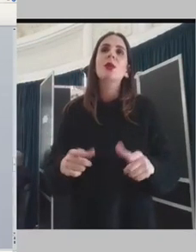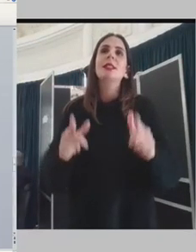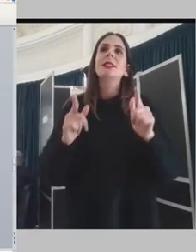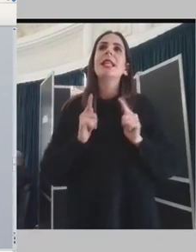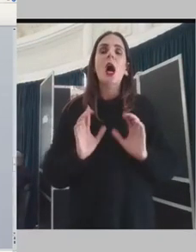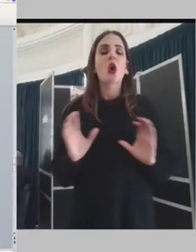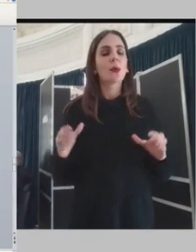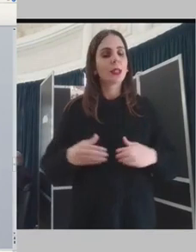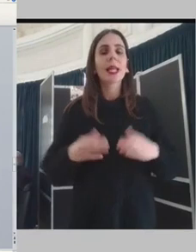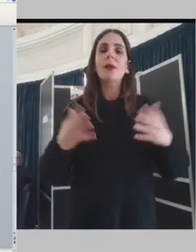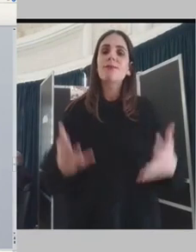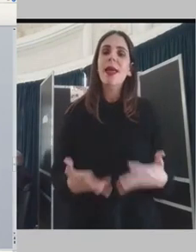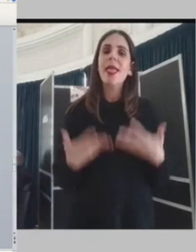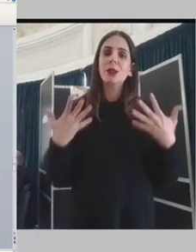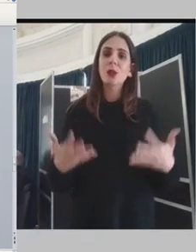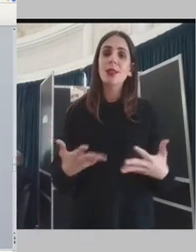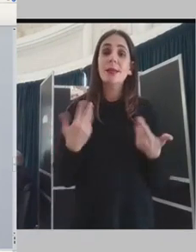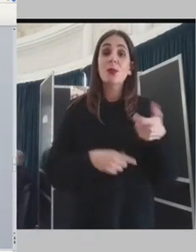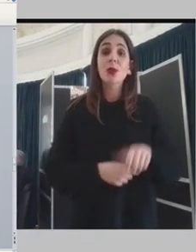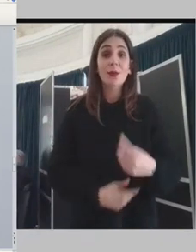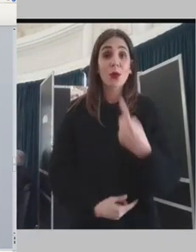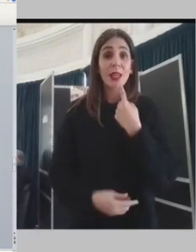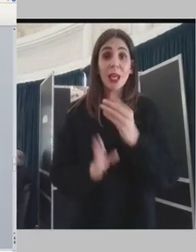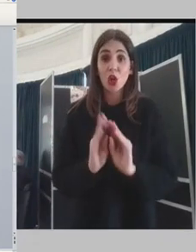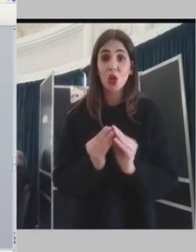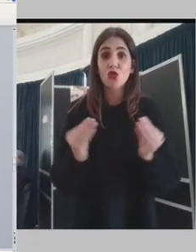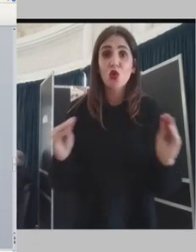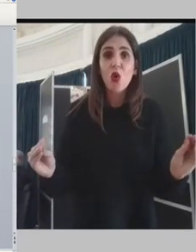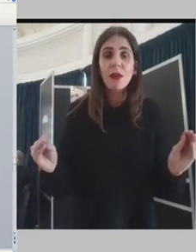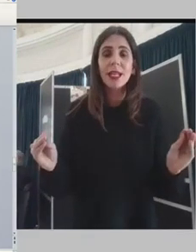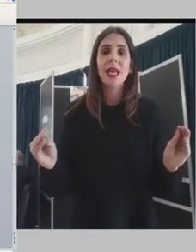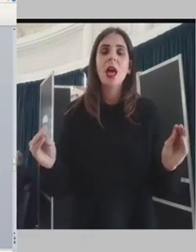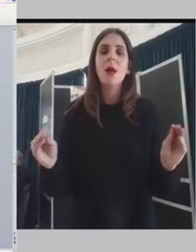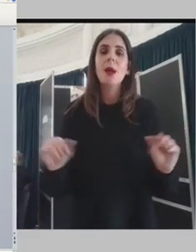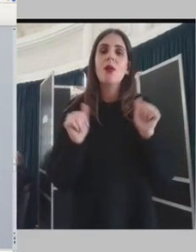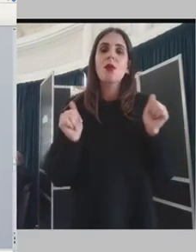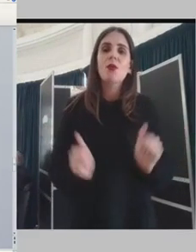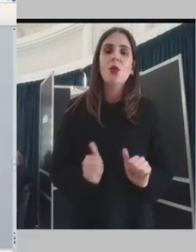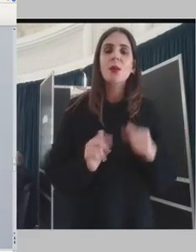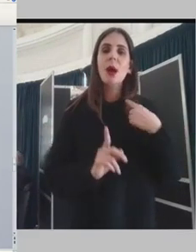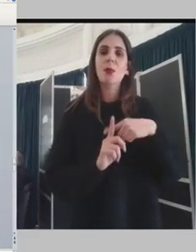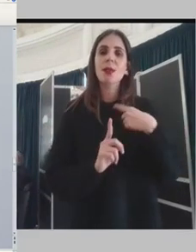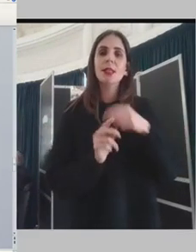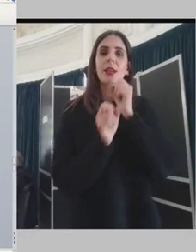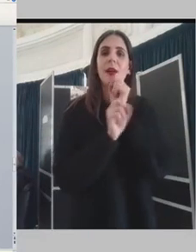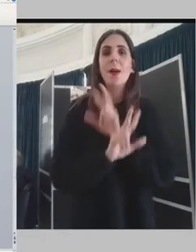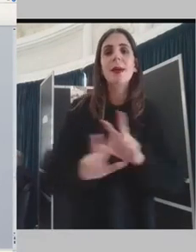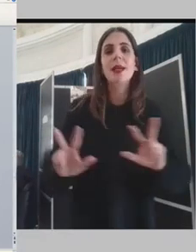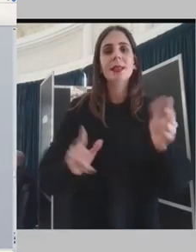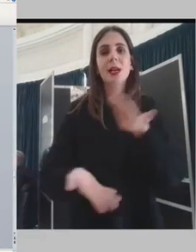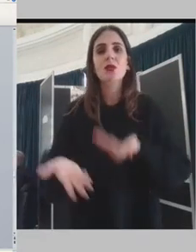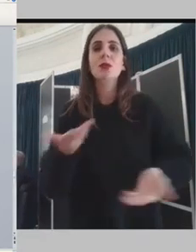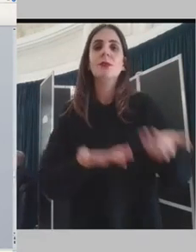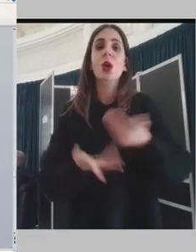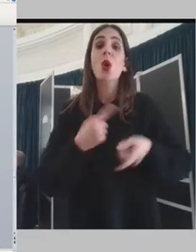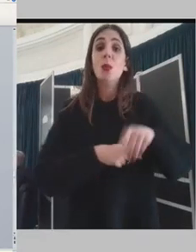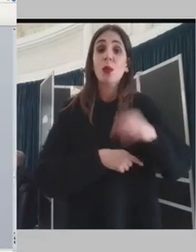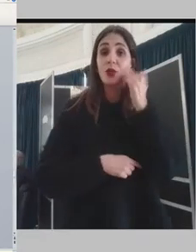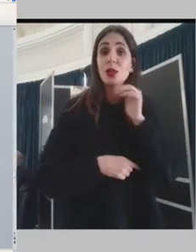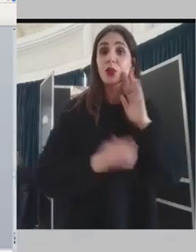comunità, perché i ragazzi poi trasmettono positivamente questi messaggi ai genitori e in